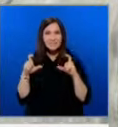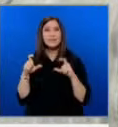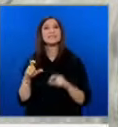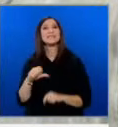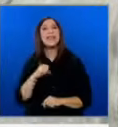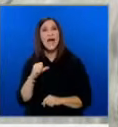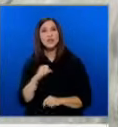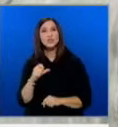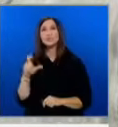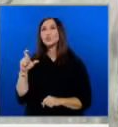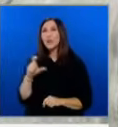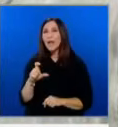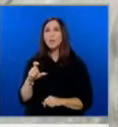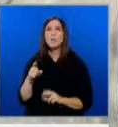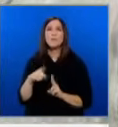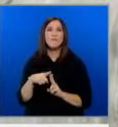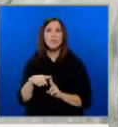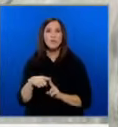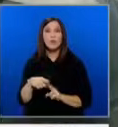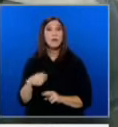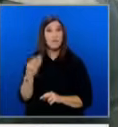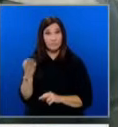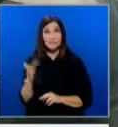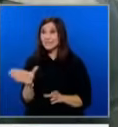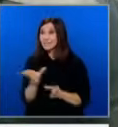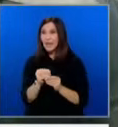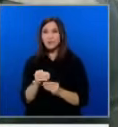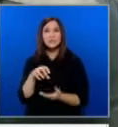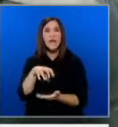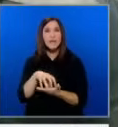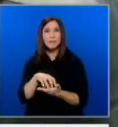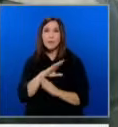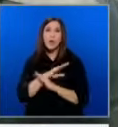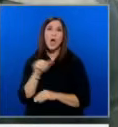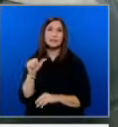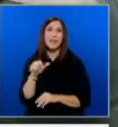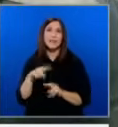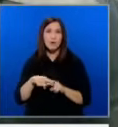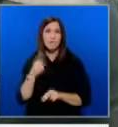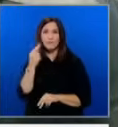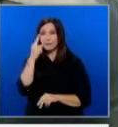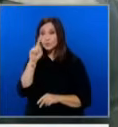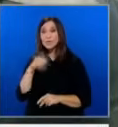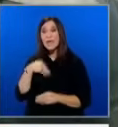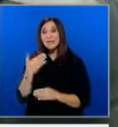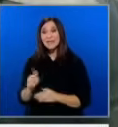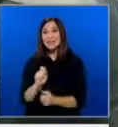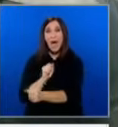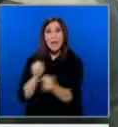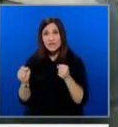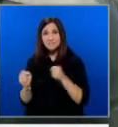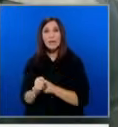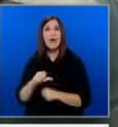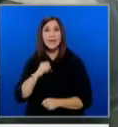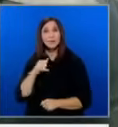Илья Яшин, Саша Скучиленко и Андрей Пивоваров. Те са заедно с екипа на покойния Алексей Навални. В първите минути след размяната Яшин е